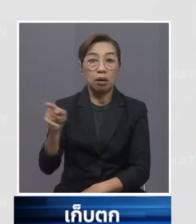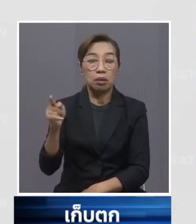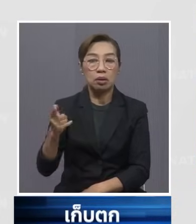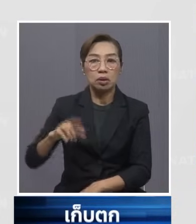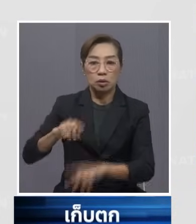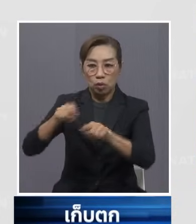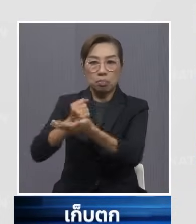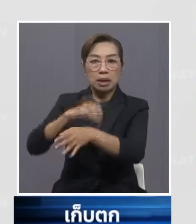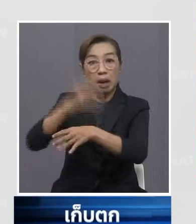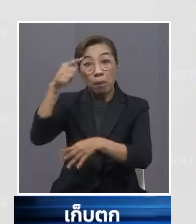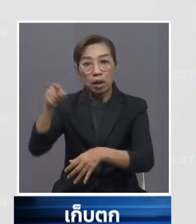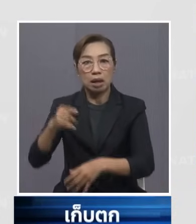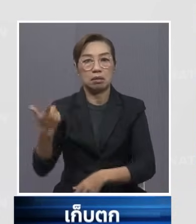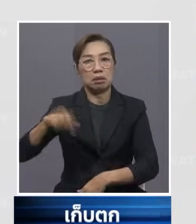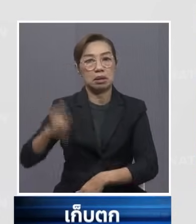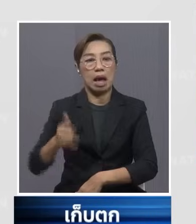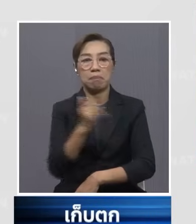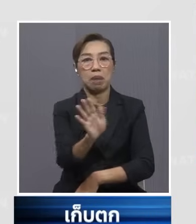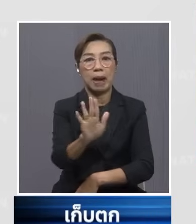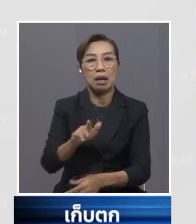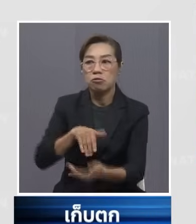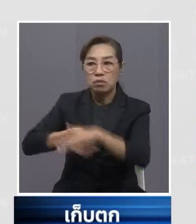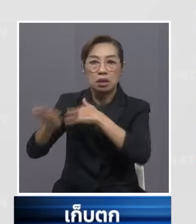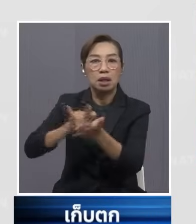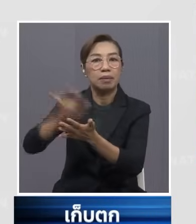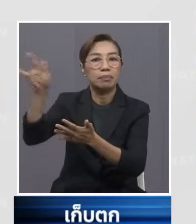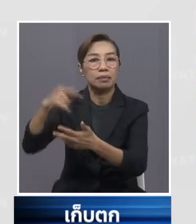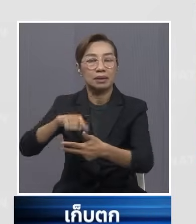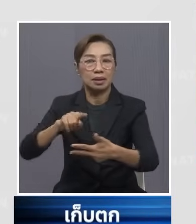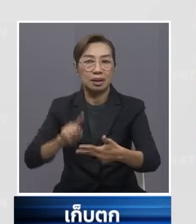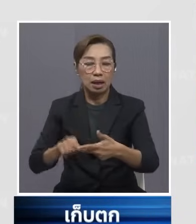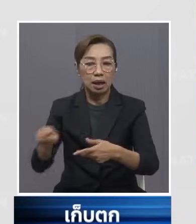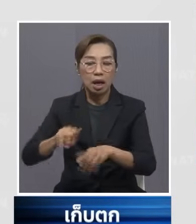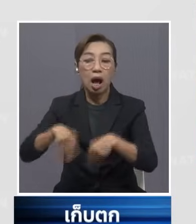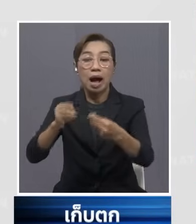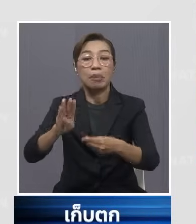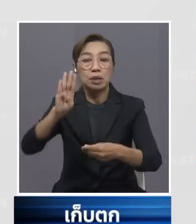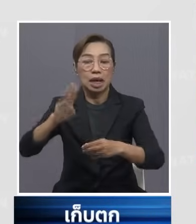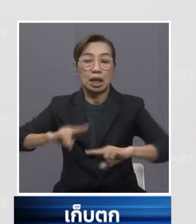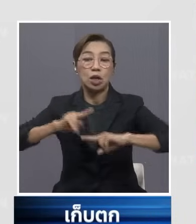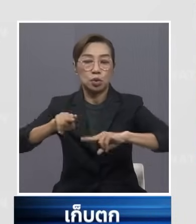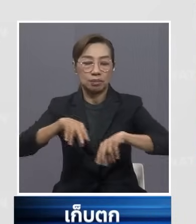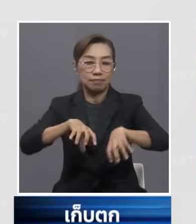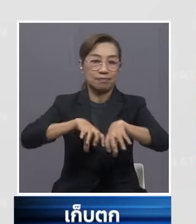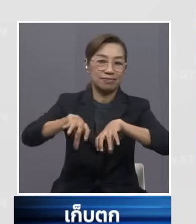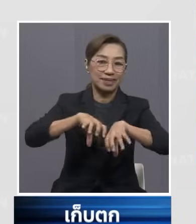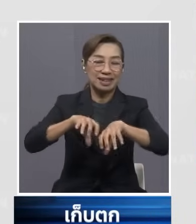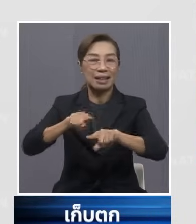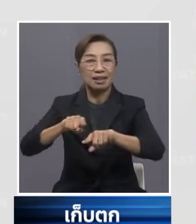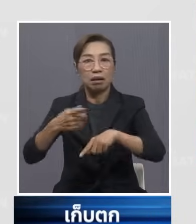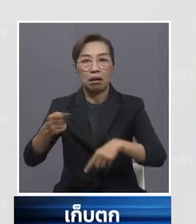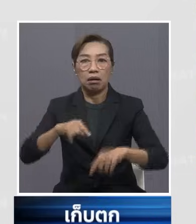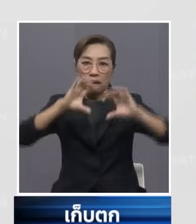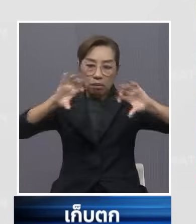ประเทศคดีที่ 2ครับเอื้อประโยชน์เอกชนจัดรถโชว์ไทยแลน์2020เป็นเหตุให้รัฐเสียหาย 240ล้าน